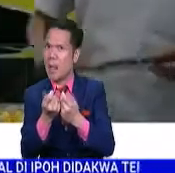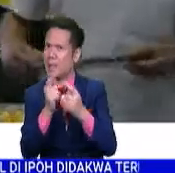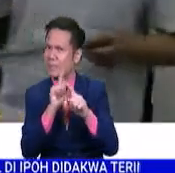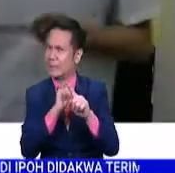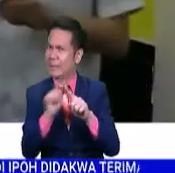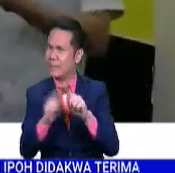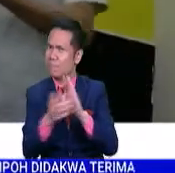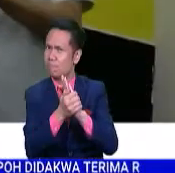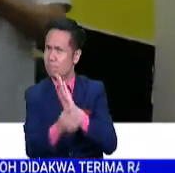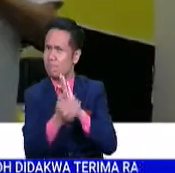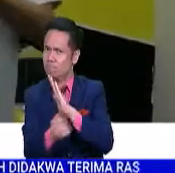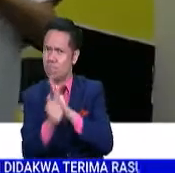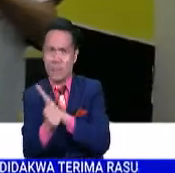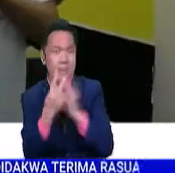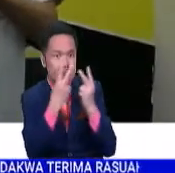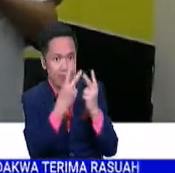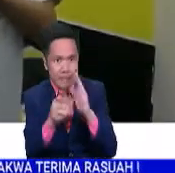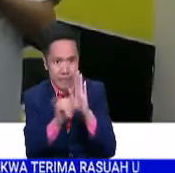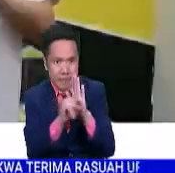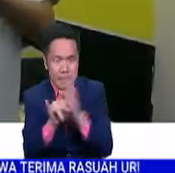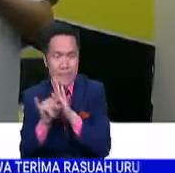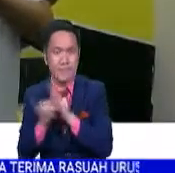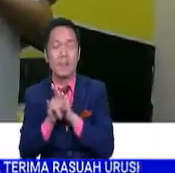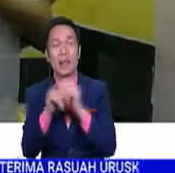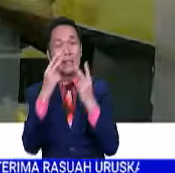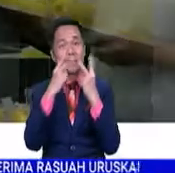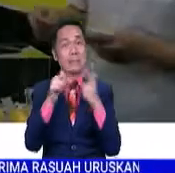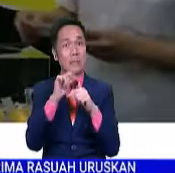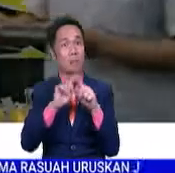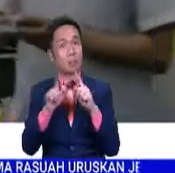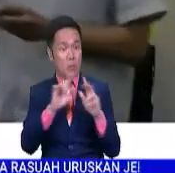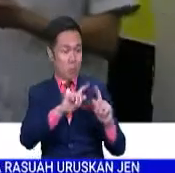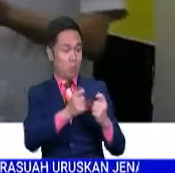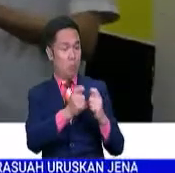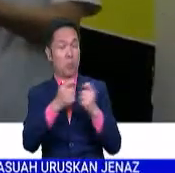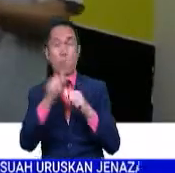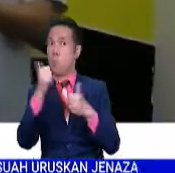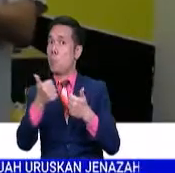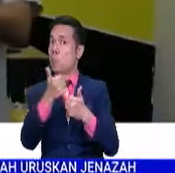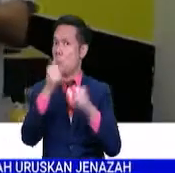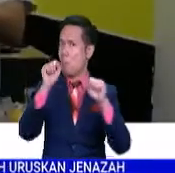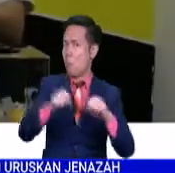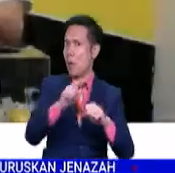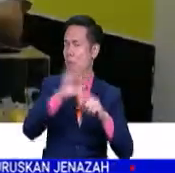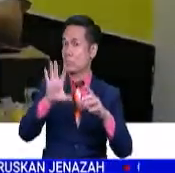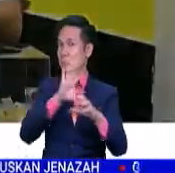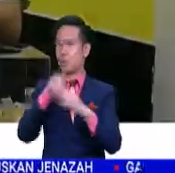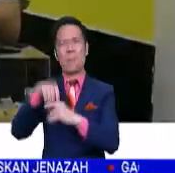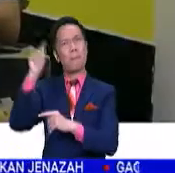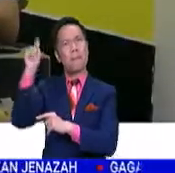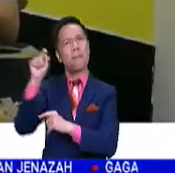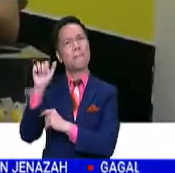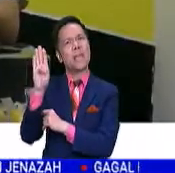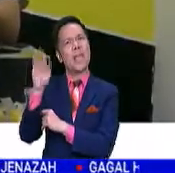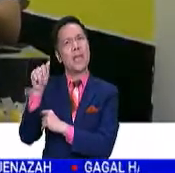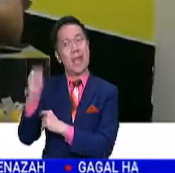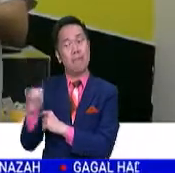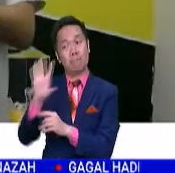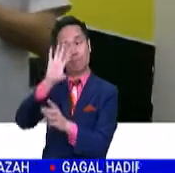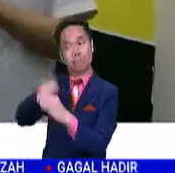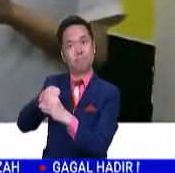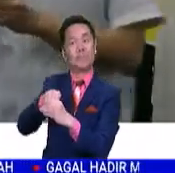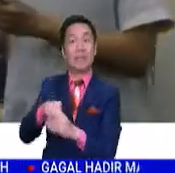ramai bahkan baru ya sekaligus dapat membantu menambah kelompok pemain berpotensi untuk satuan badminton Malaysia biem